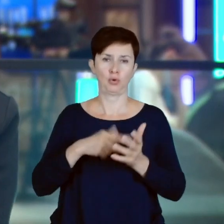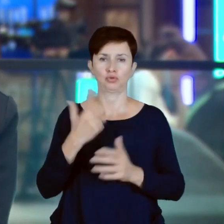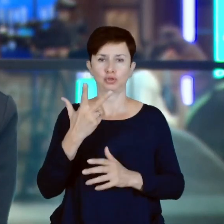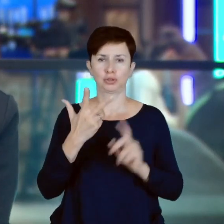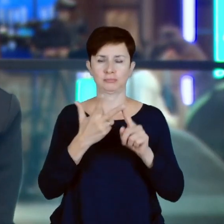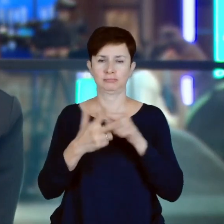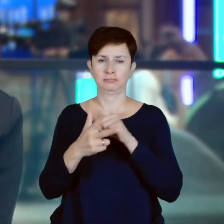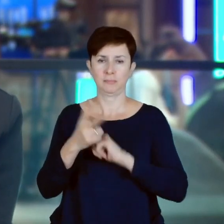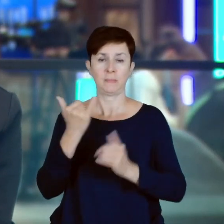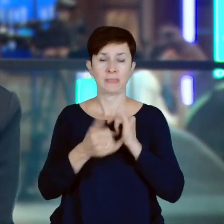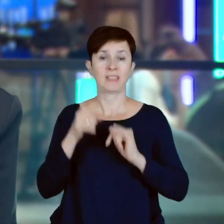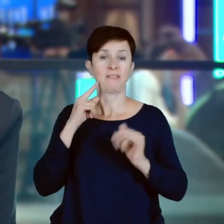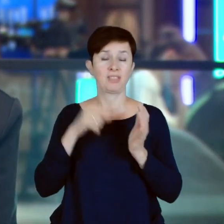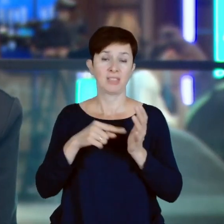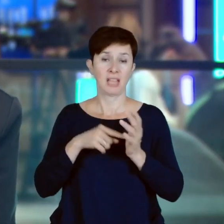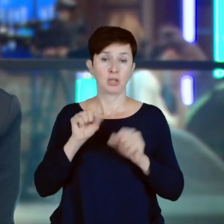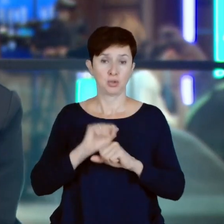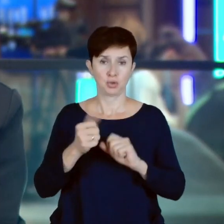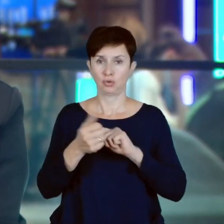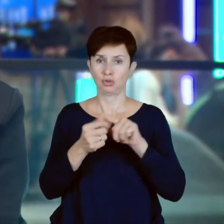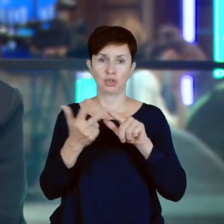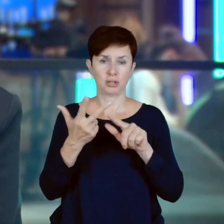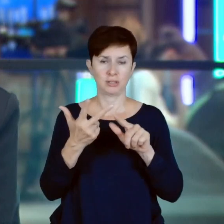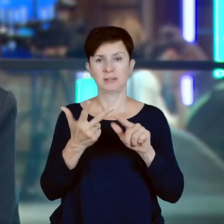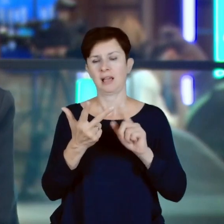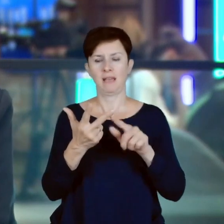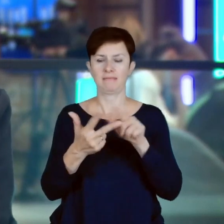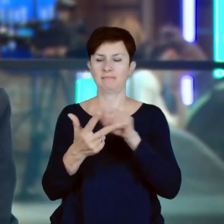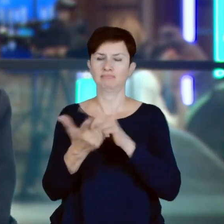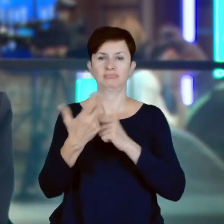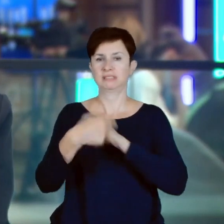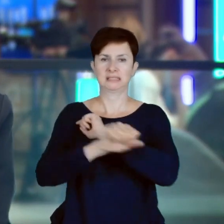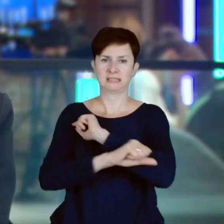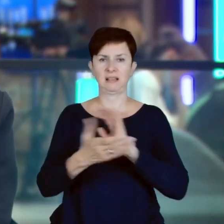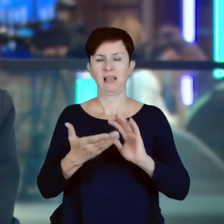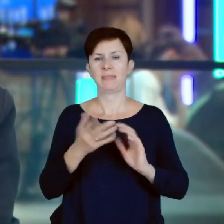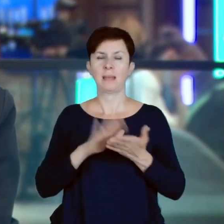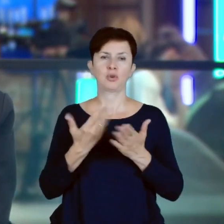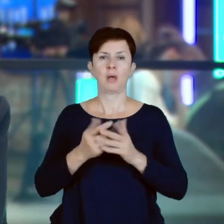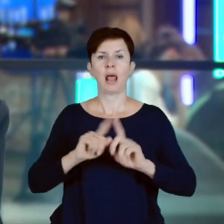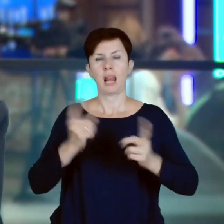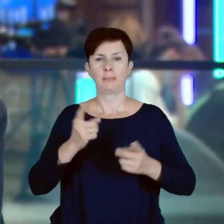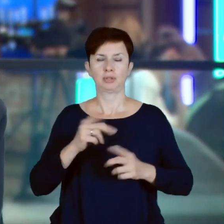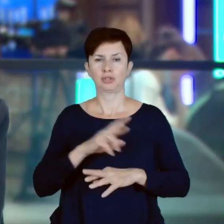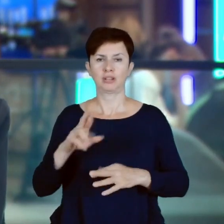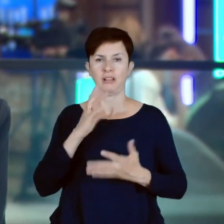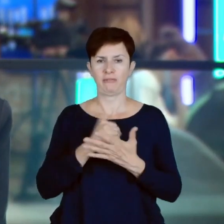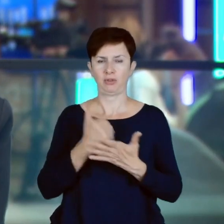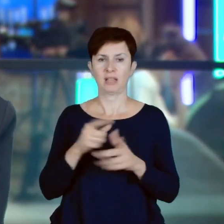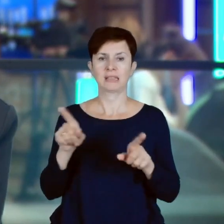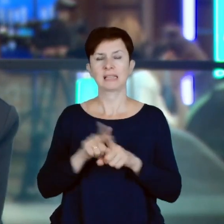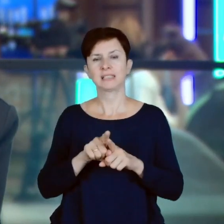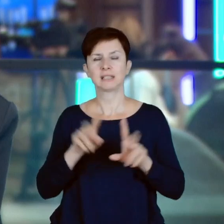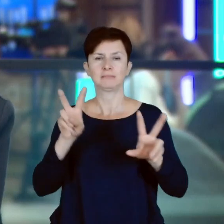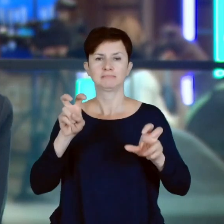mamy w tym momencie, jeżeli coś po prostu zastąpimy, prawda? Na przykład na lepsze rzeczy, wykorzystując tą samą ścieżkę jakby